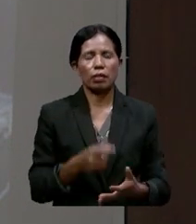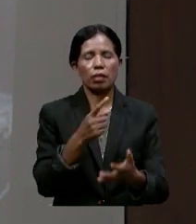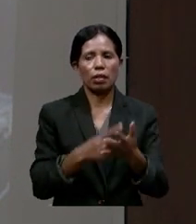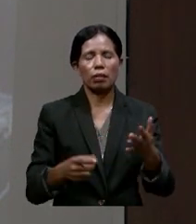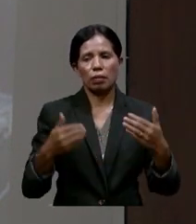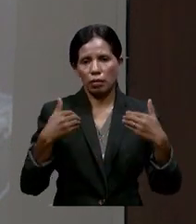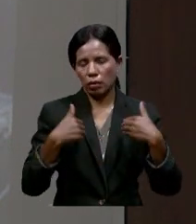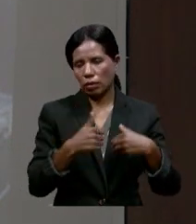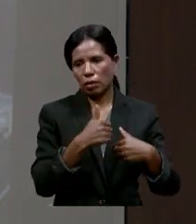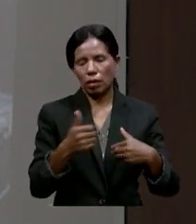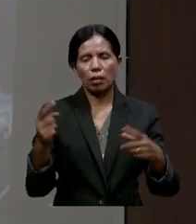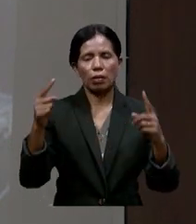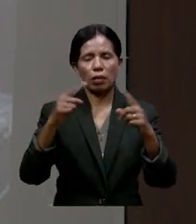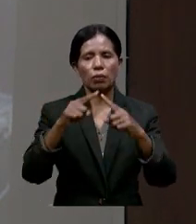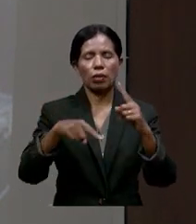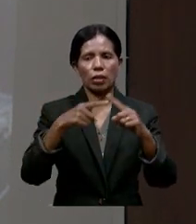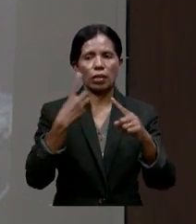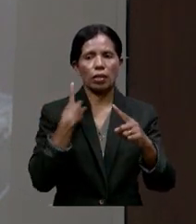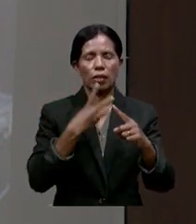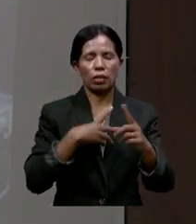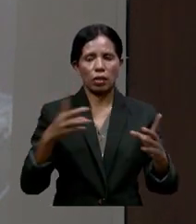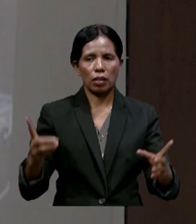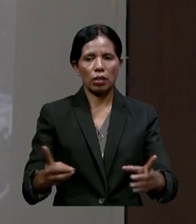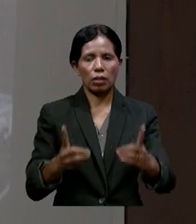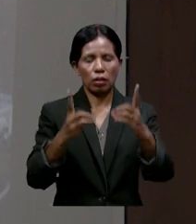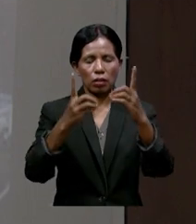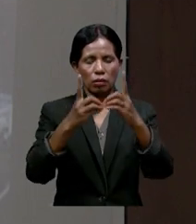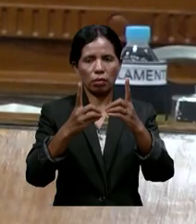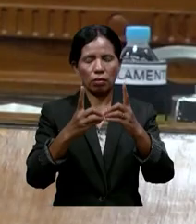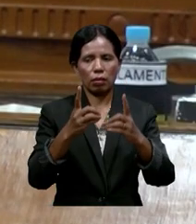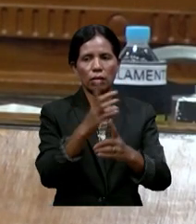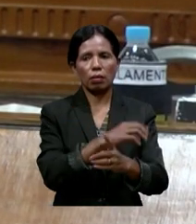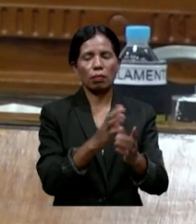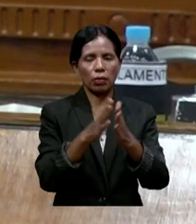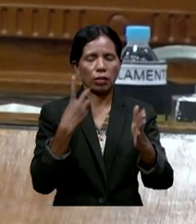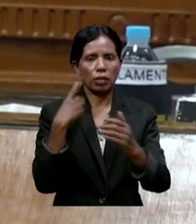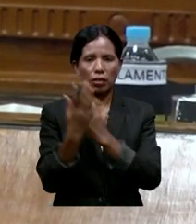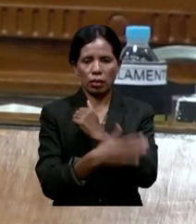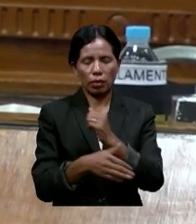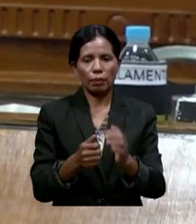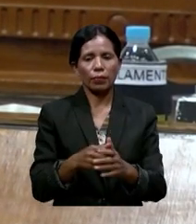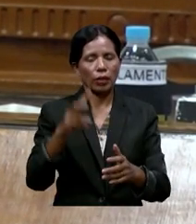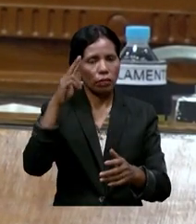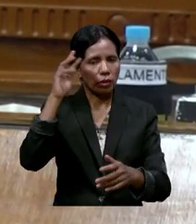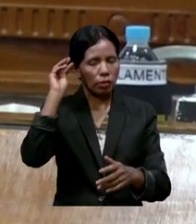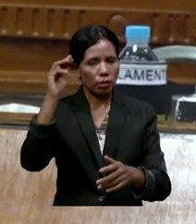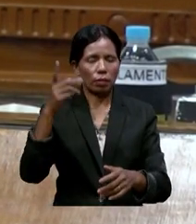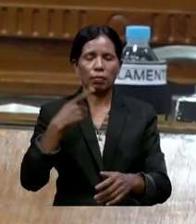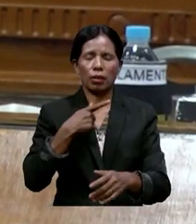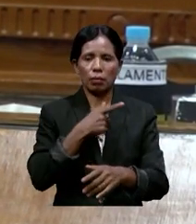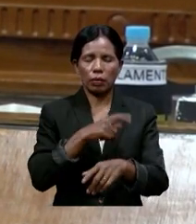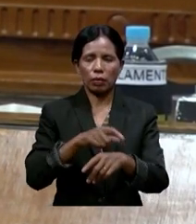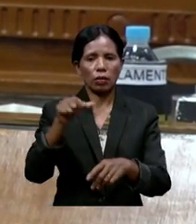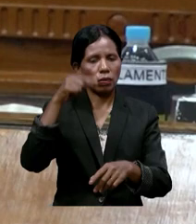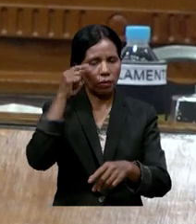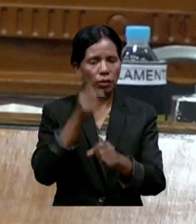akontese, bain hira ite infrenta e eventu bot ihe ita nirai. Hatamba kestaun ne viceministro asunto parlamentar hateten governo